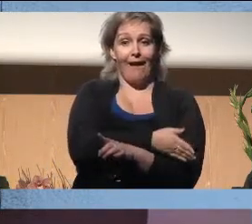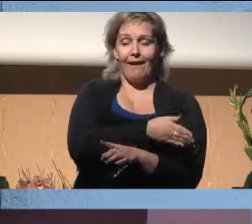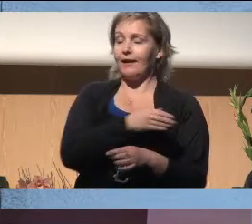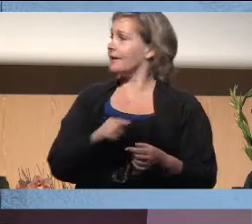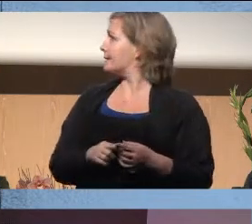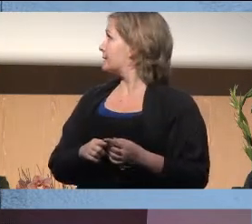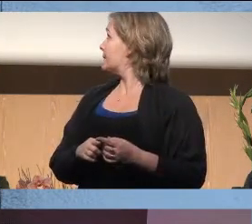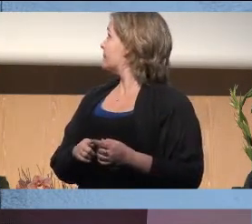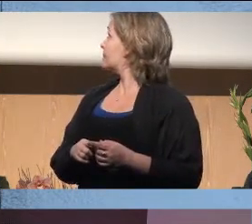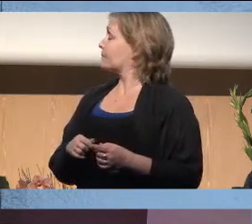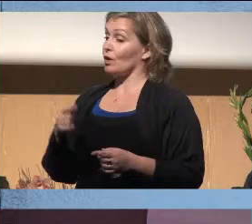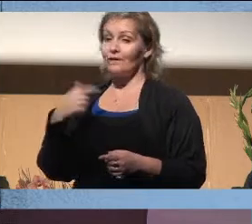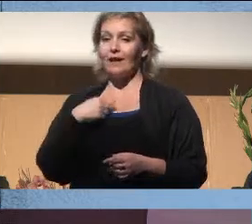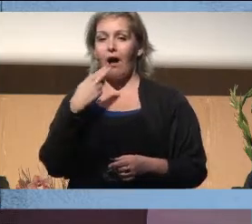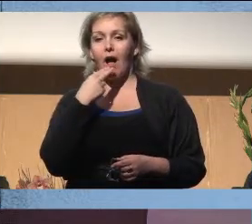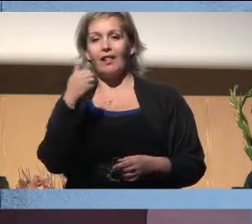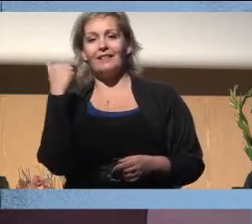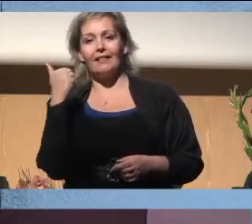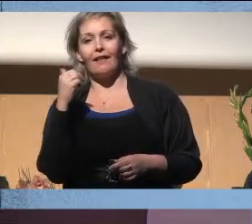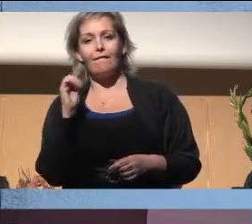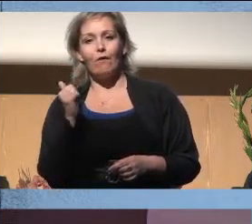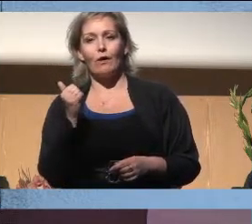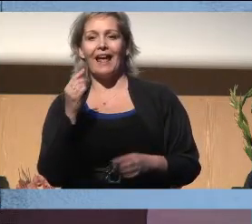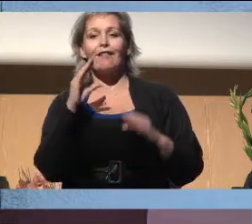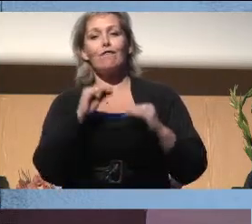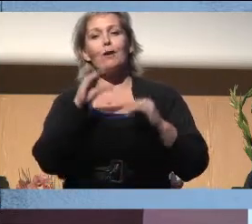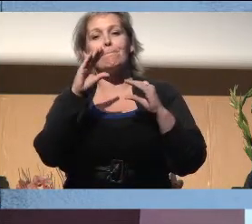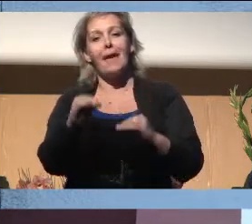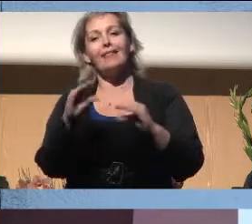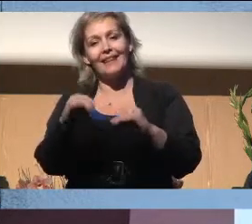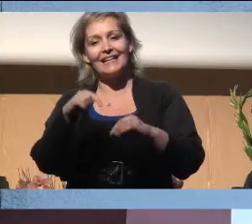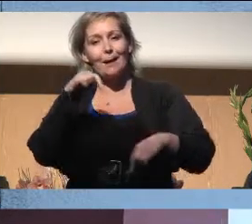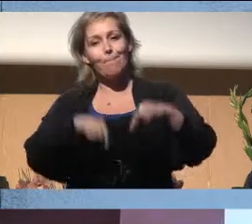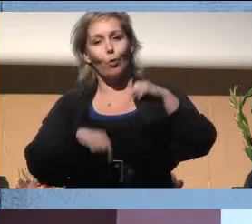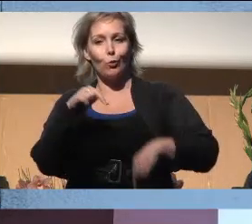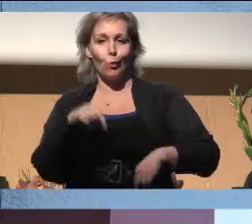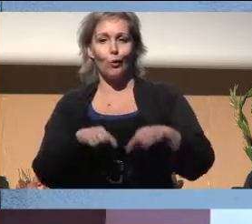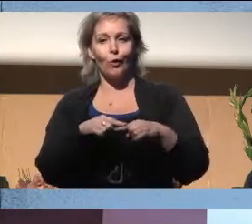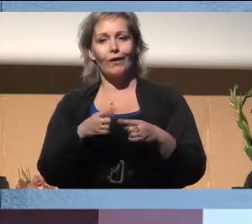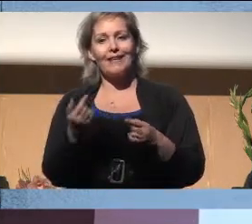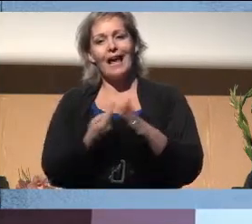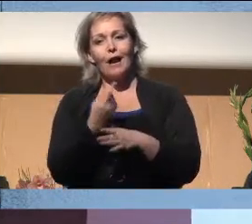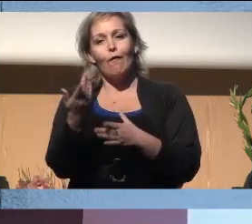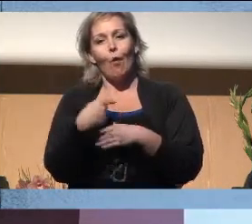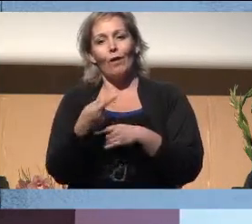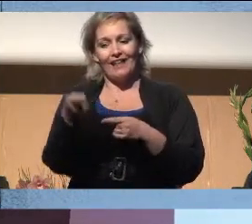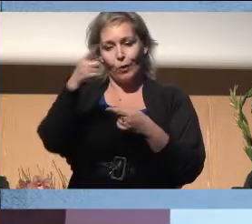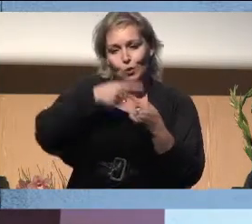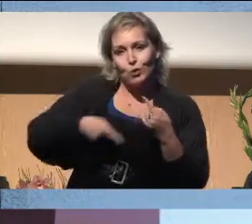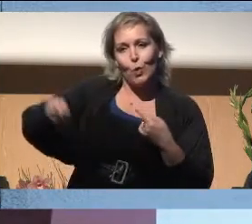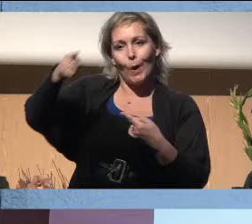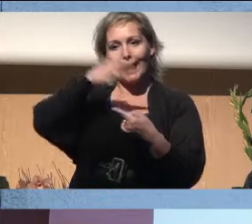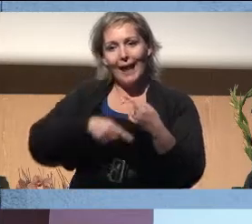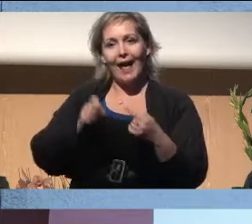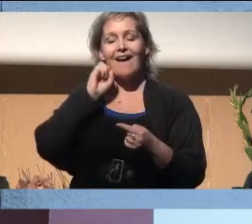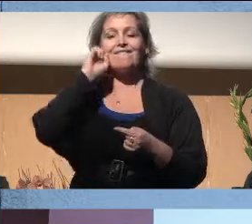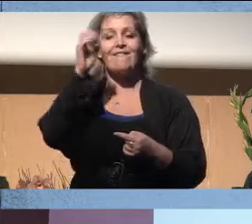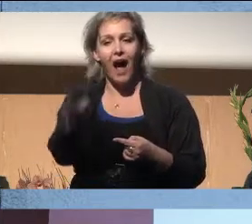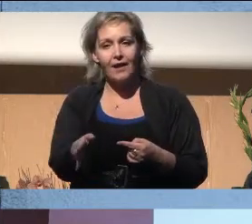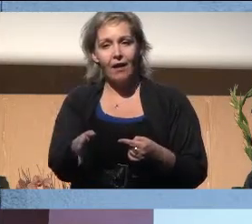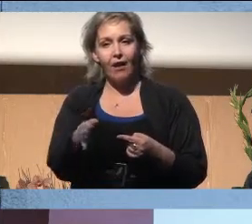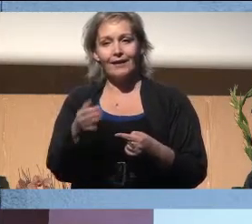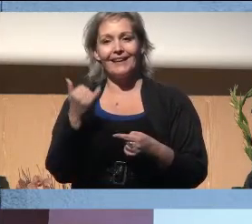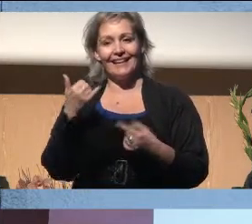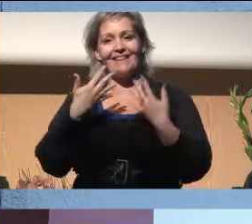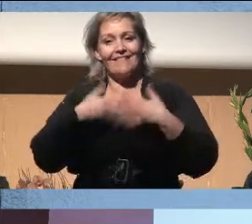Så vi kan kalla detta för en förbättringsmotor och det gäller att få den att snurra varje dag inne